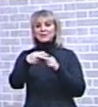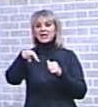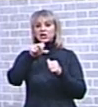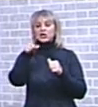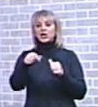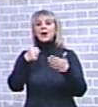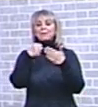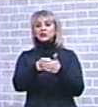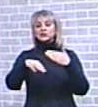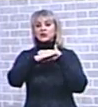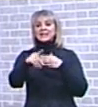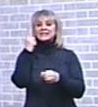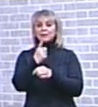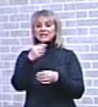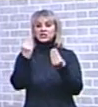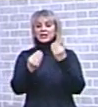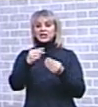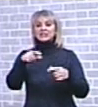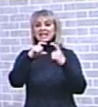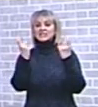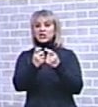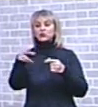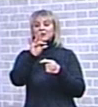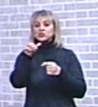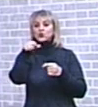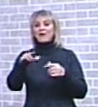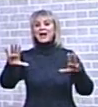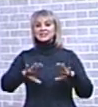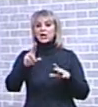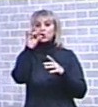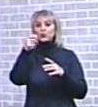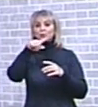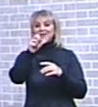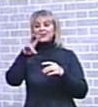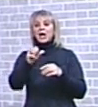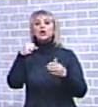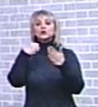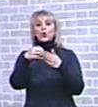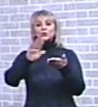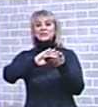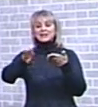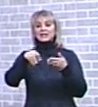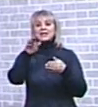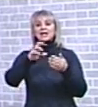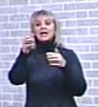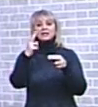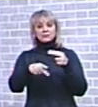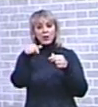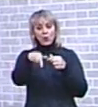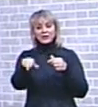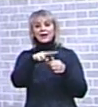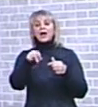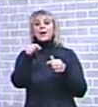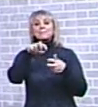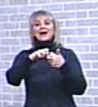по допуску полей запретила играть на стадионах Ростова и Казанского «Рубина» до устранения недостатков.